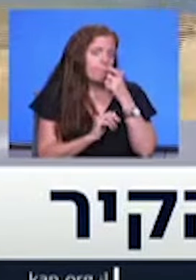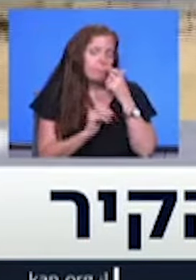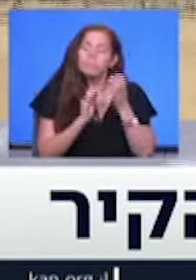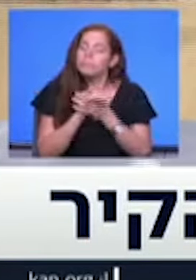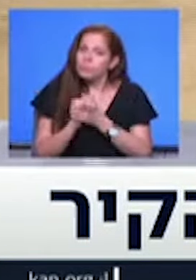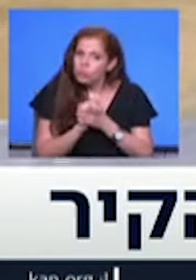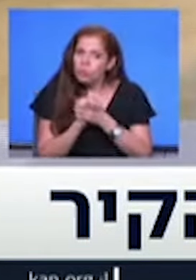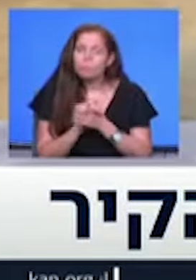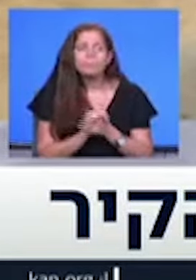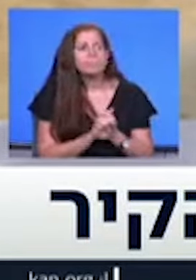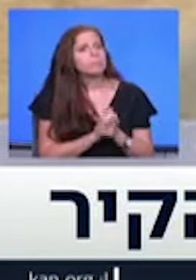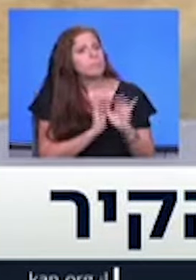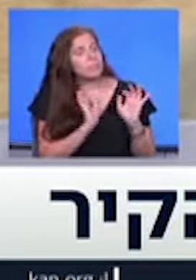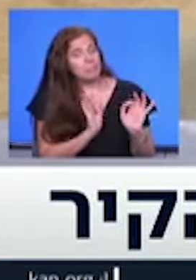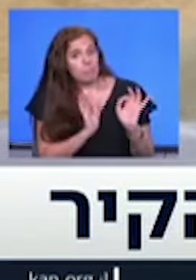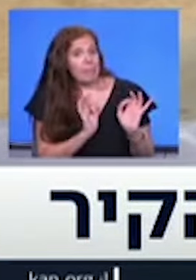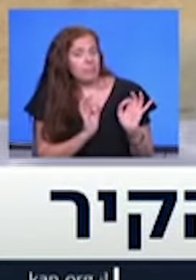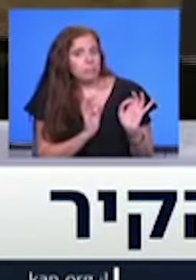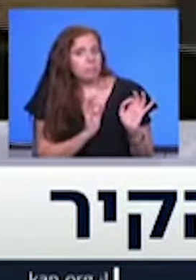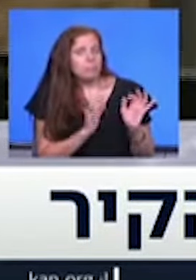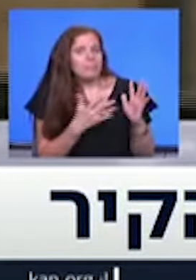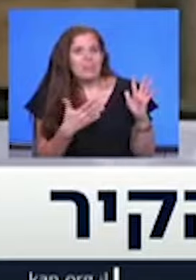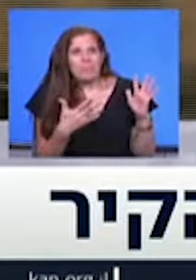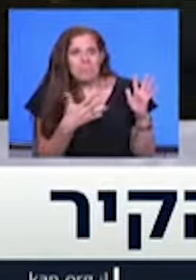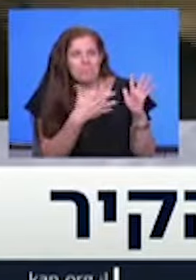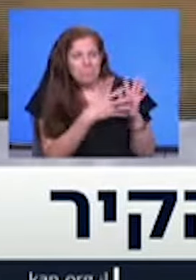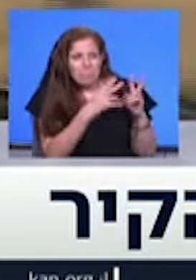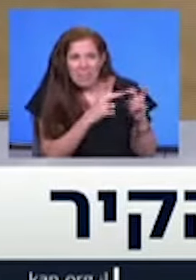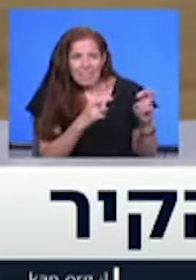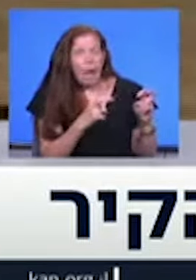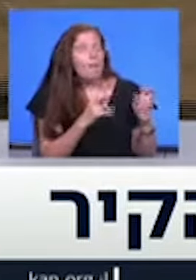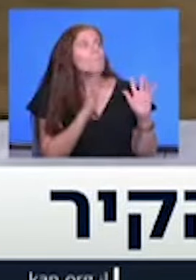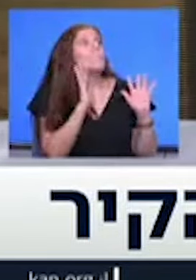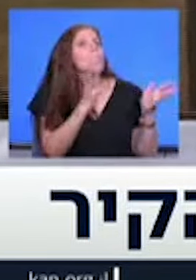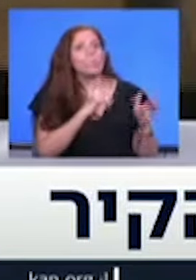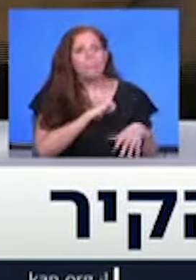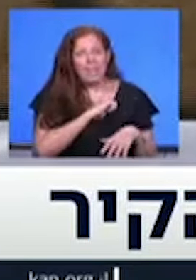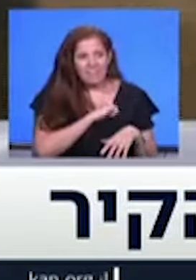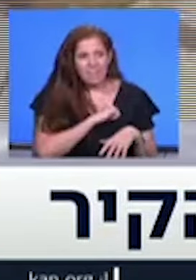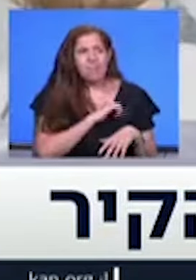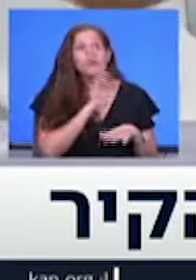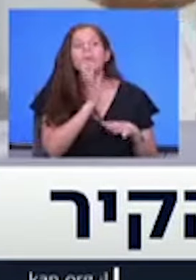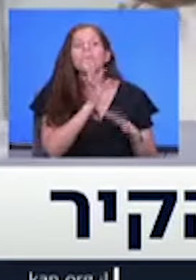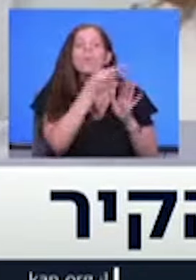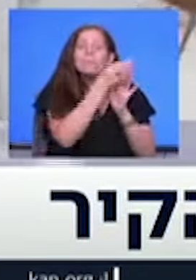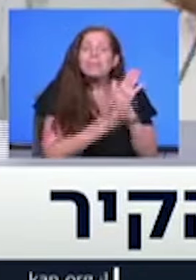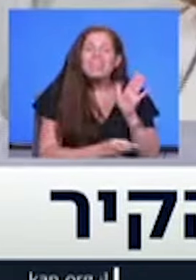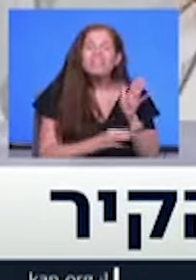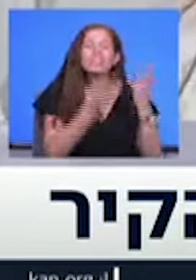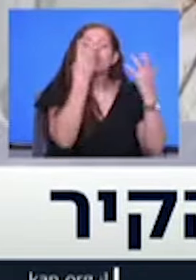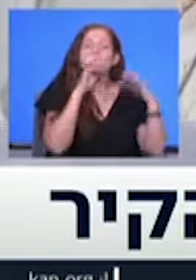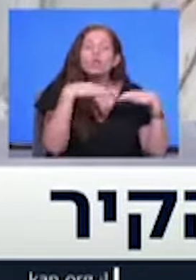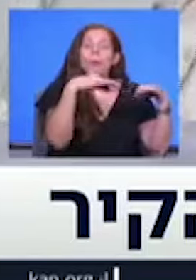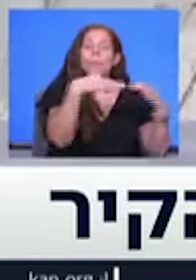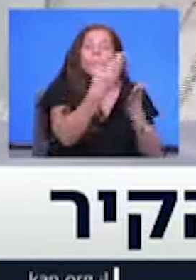אז באמת מחקר מאוד מרתק, מאוד מקיף, 90 עמודים